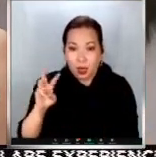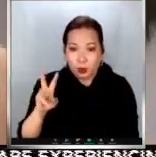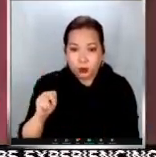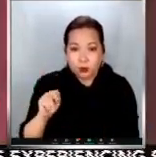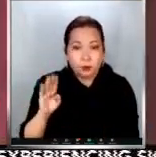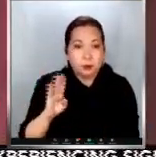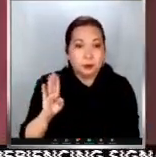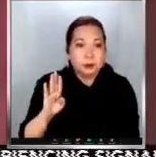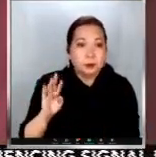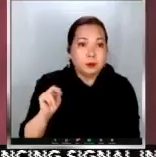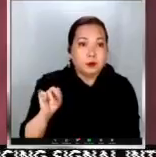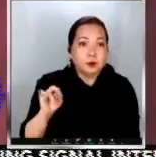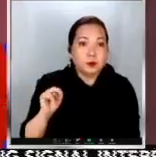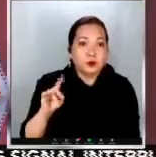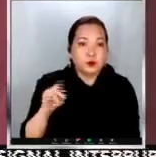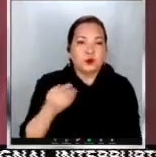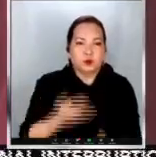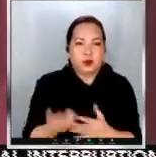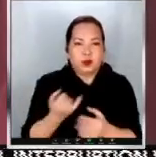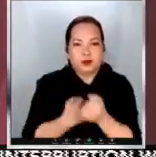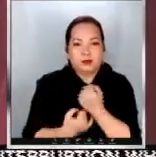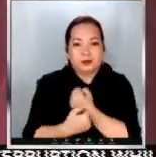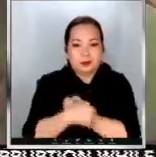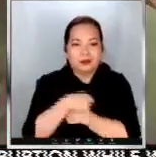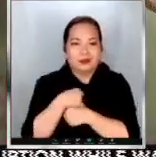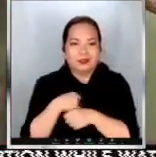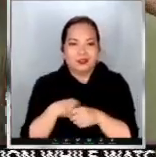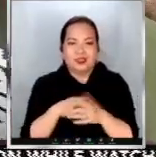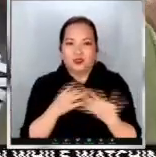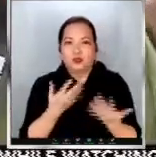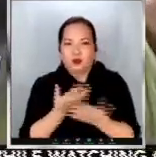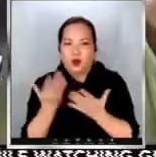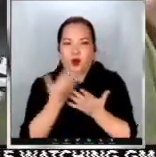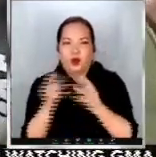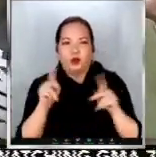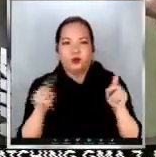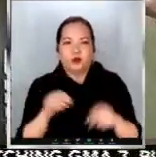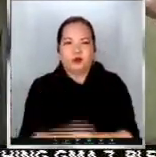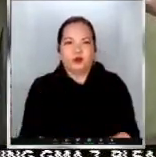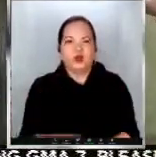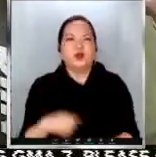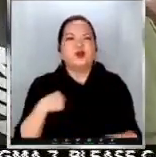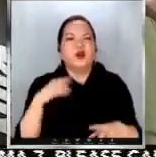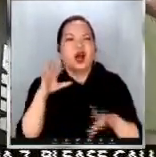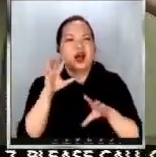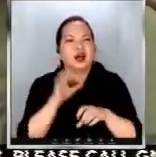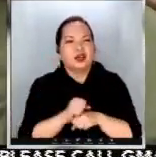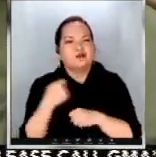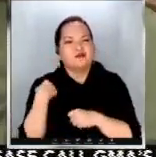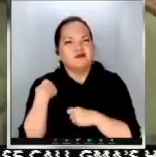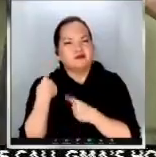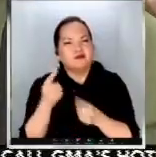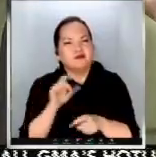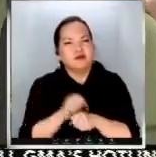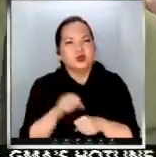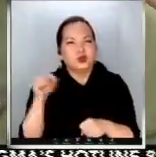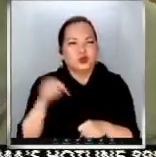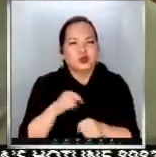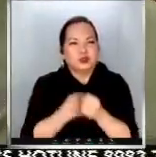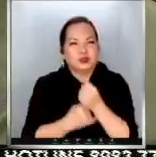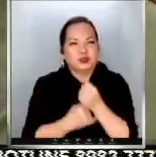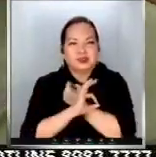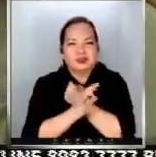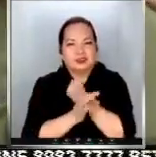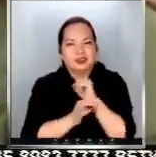kanilang pagsalubong sa bagong taon kung wala ang mga lucky charms na ito. Nakasanayan ko na yung mga lagi ako may suot na lucky charm.